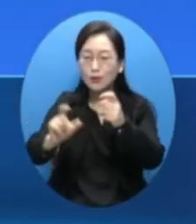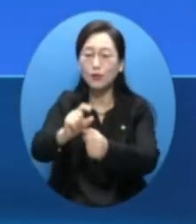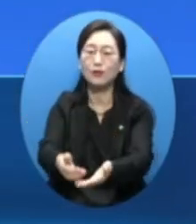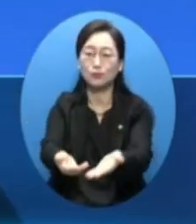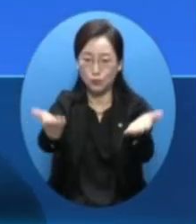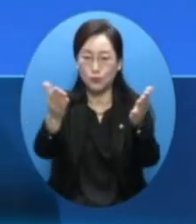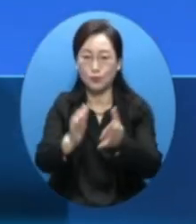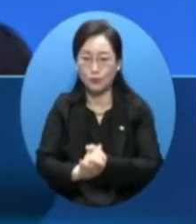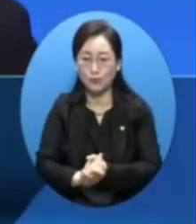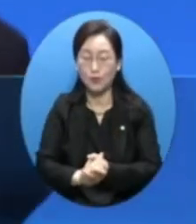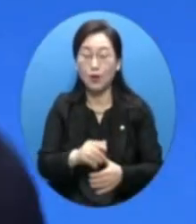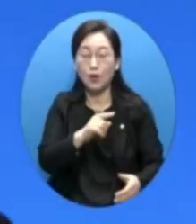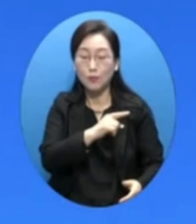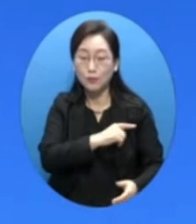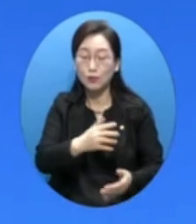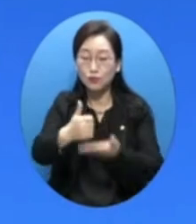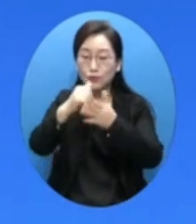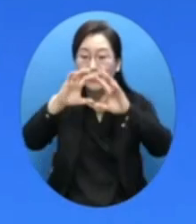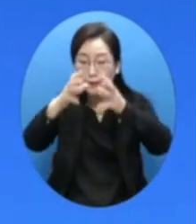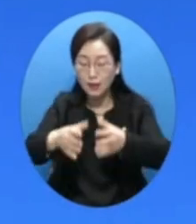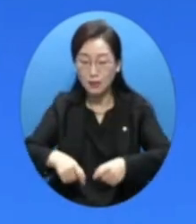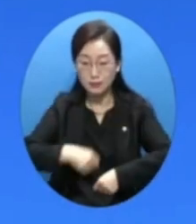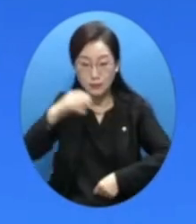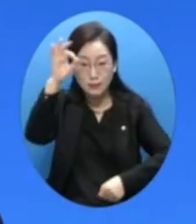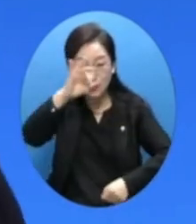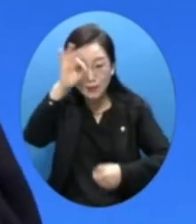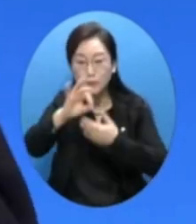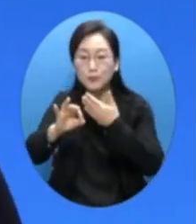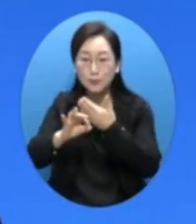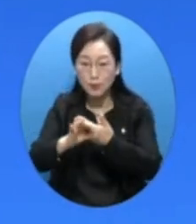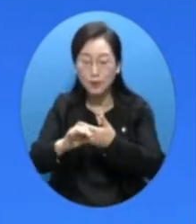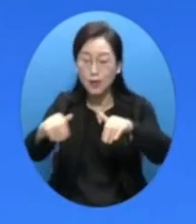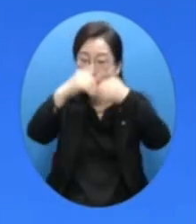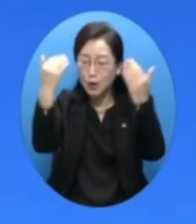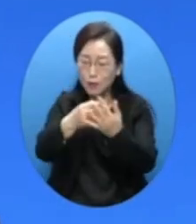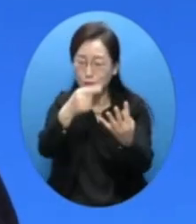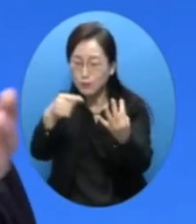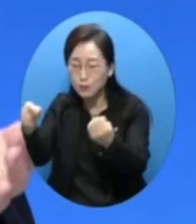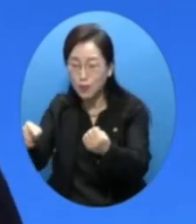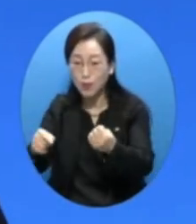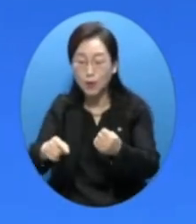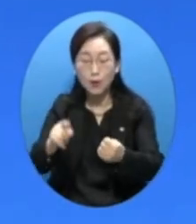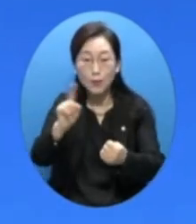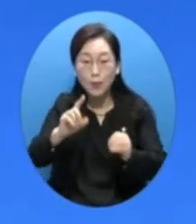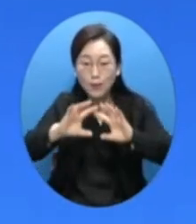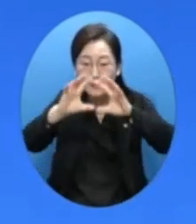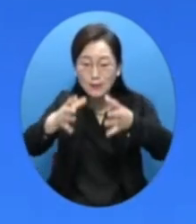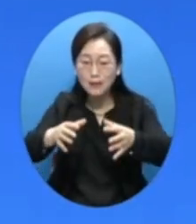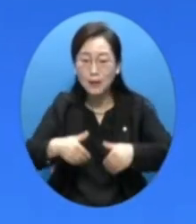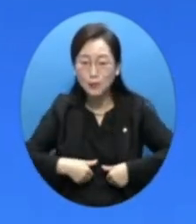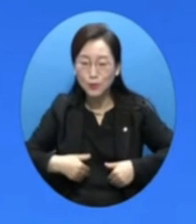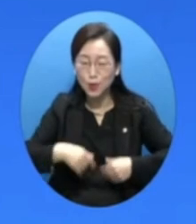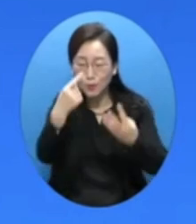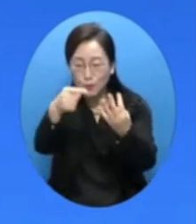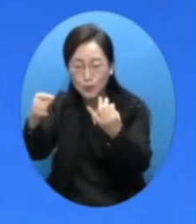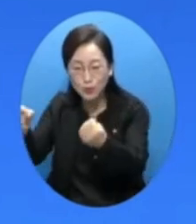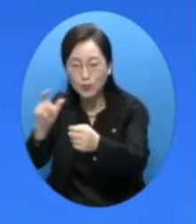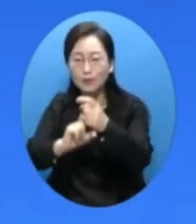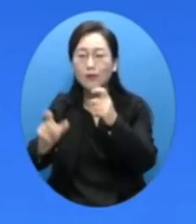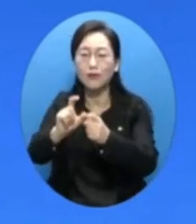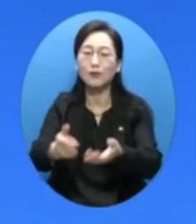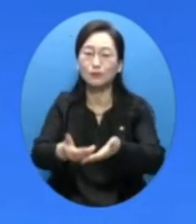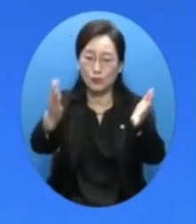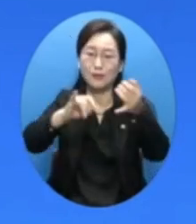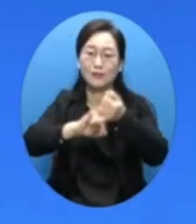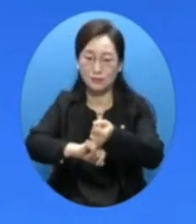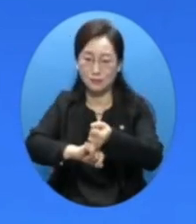도하시리라 먼저 그의 나라와 교회를 구하면이 모든 것을이 세상에 필요한 모든 걸 우리에게 더하여 준다고 하는 약속의